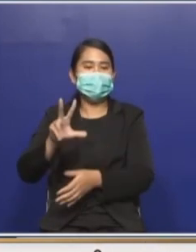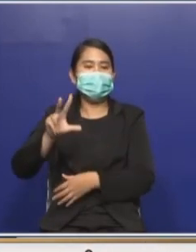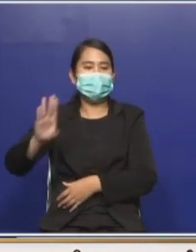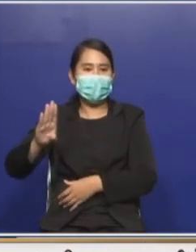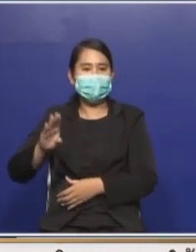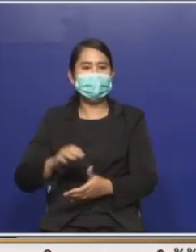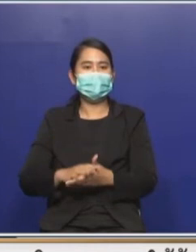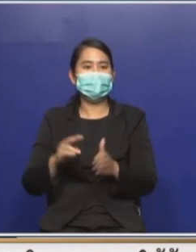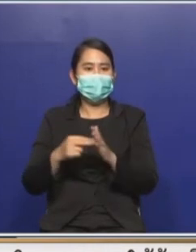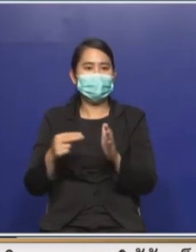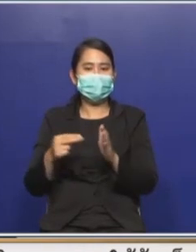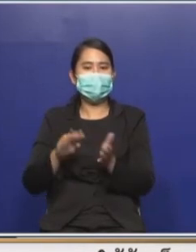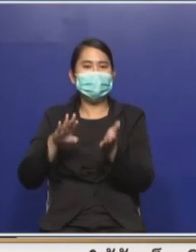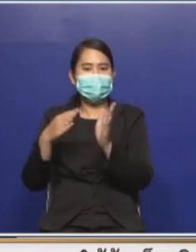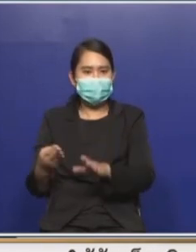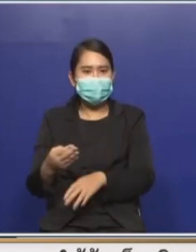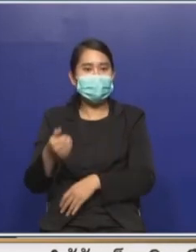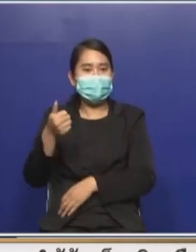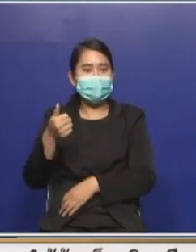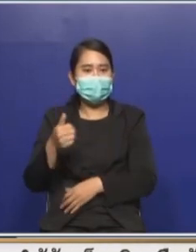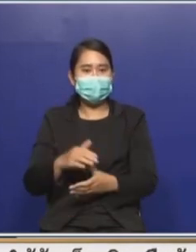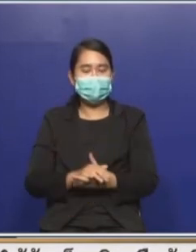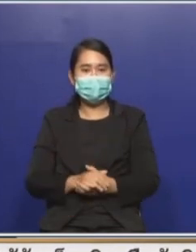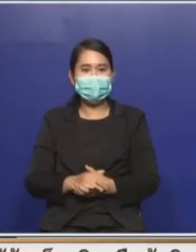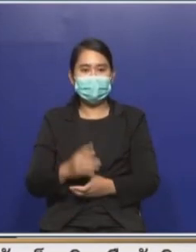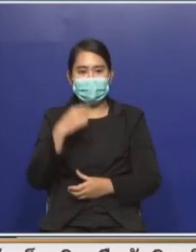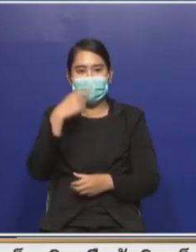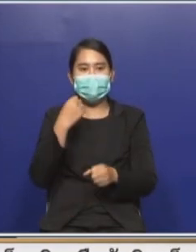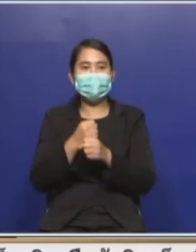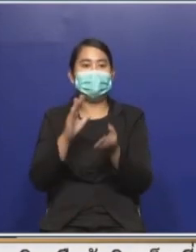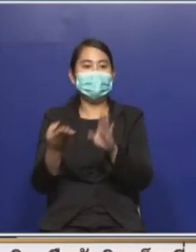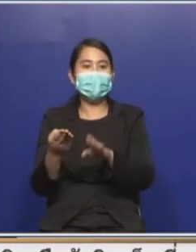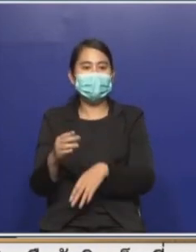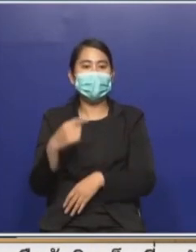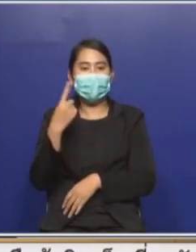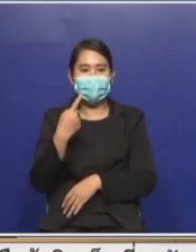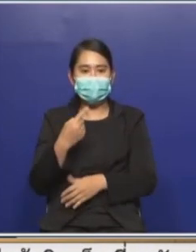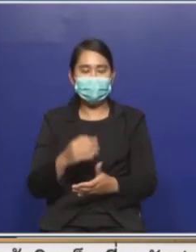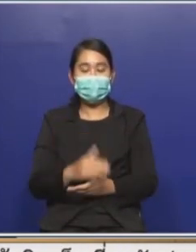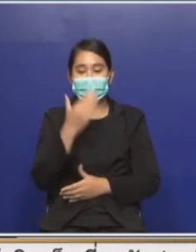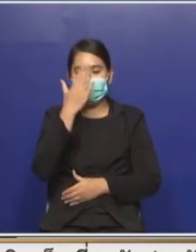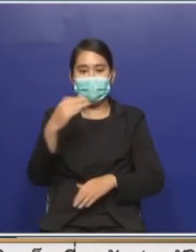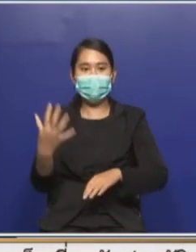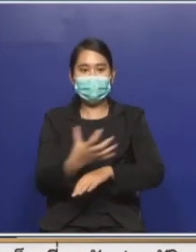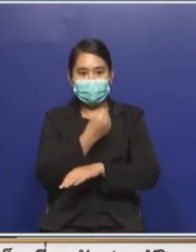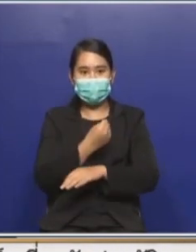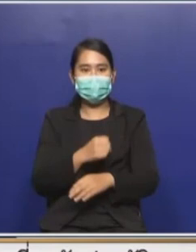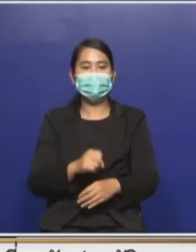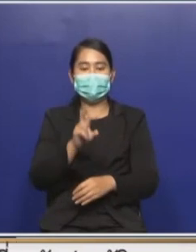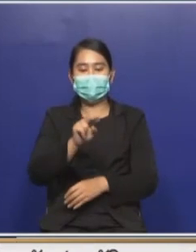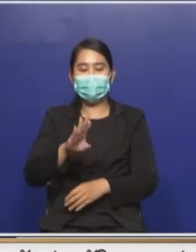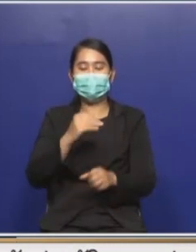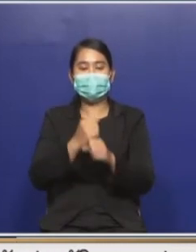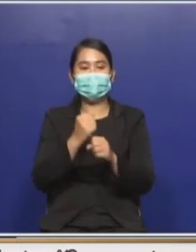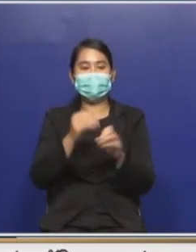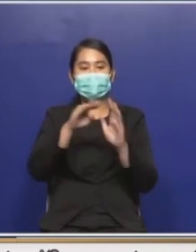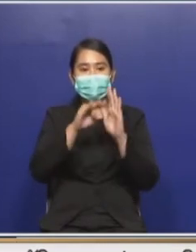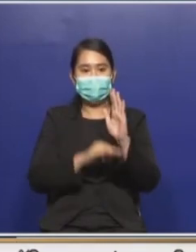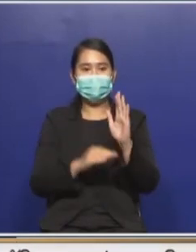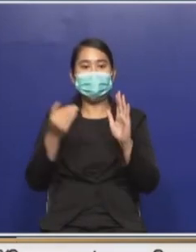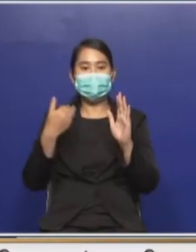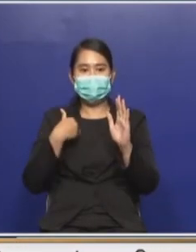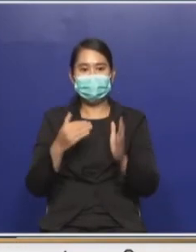มันไม่เจ๊งแล้วยังไงใครทำเจ๊งถ้าท่านไม่ยึดอำนาจเขาเขาก็ทำตามระบบ